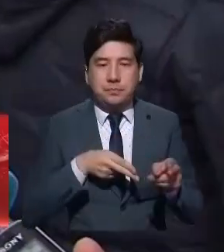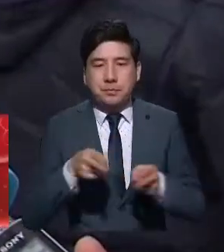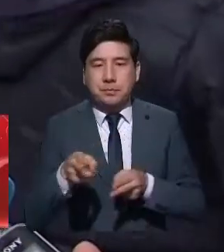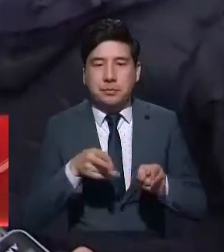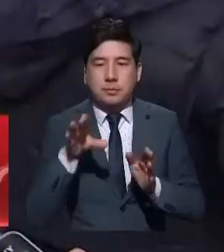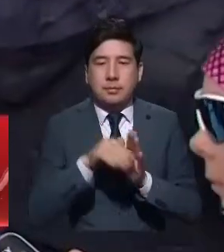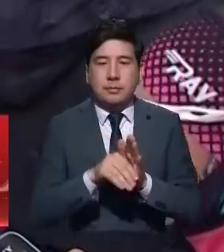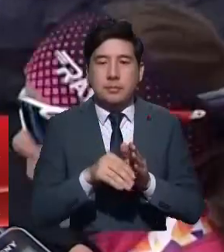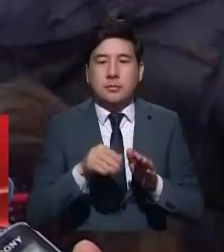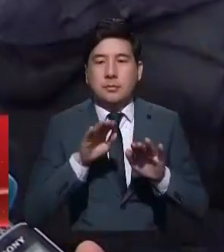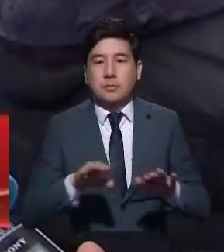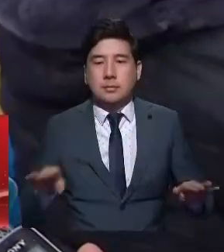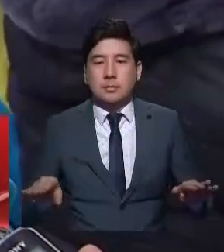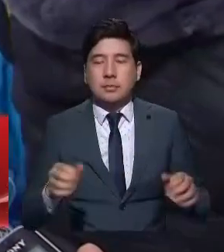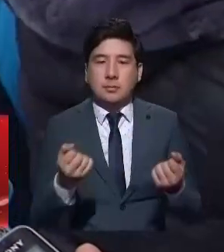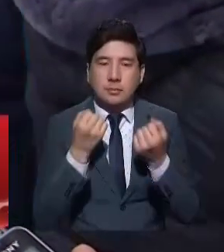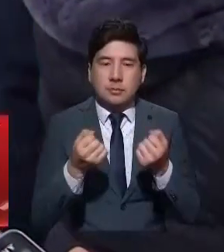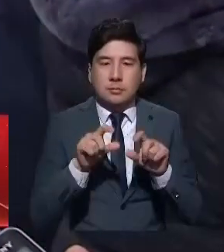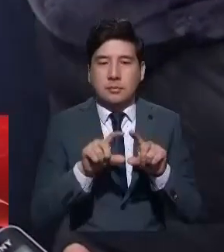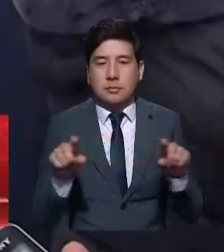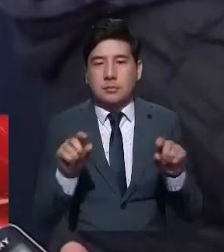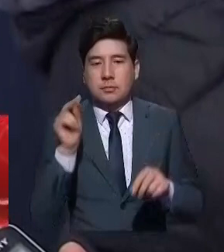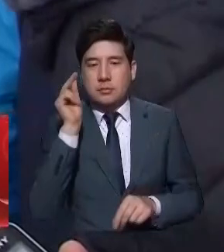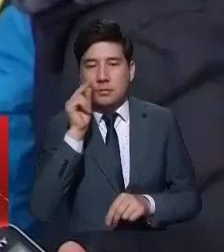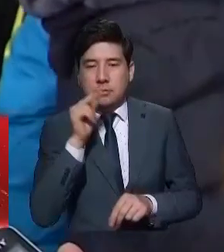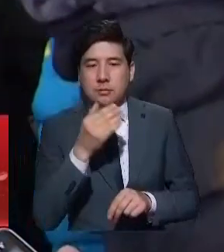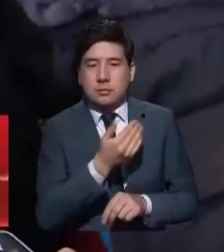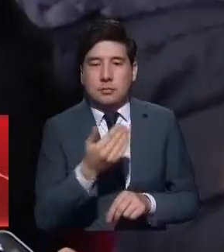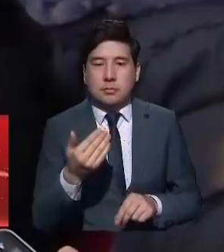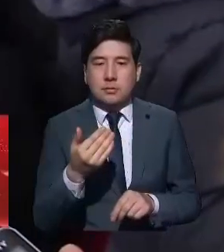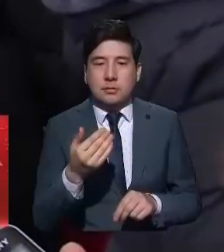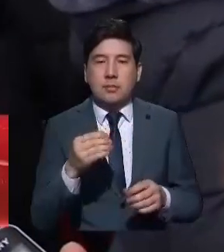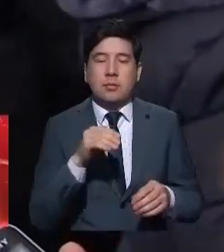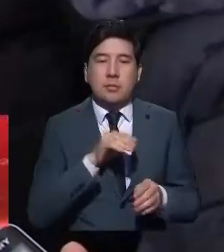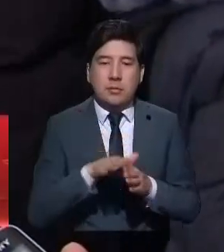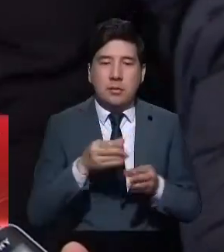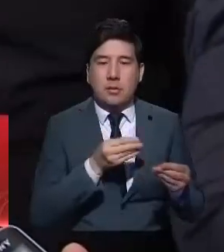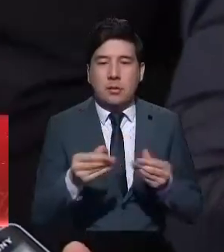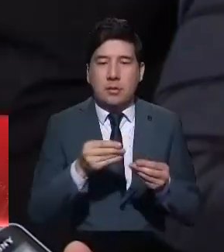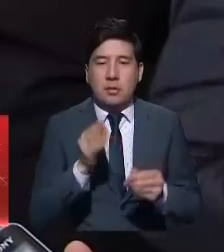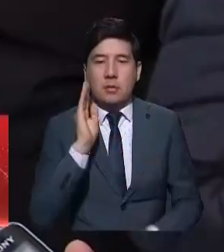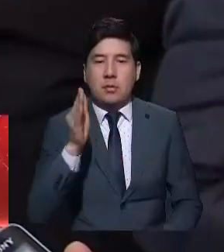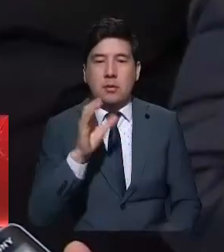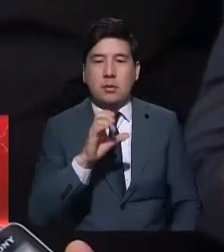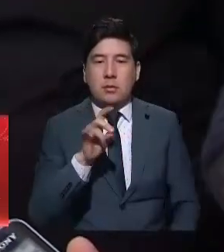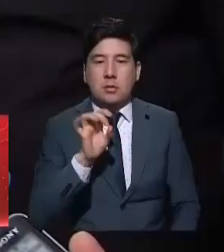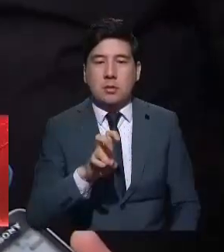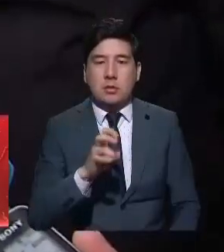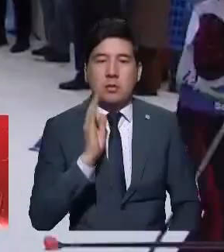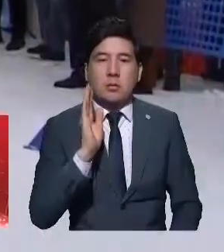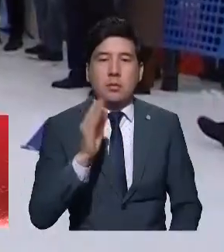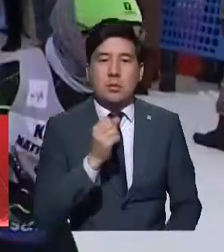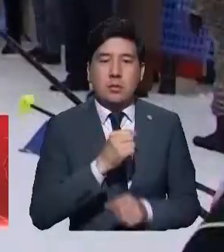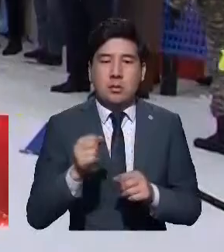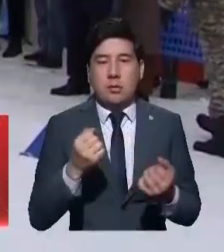в детско-юношеские спортивные школы. Я думаю, это задел будущих Смирновых, будущих олимпийских чемпионов.